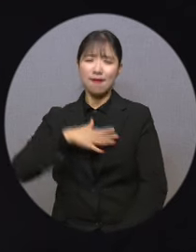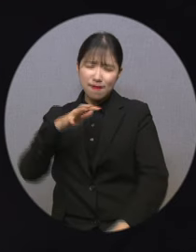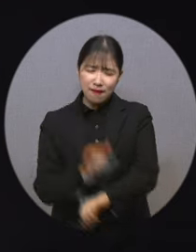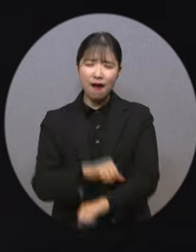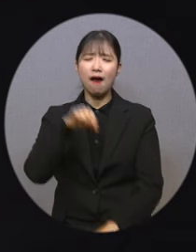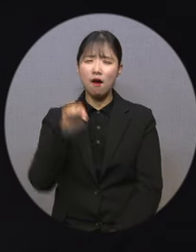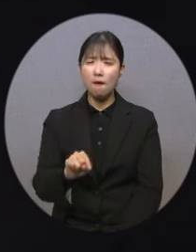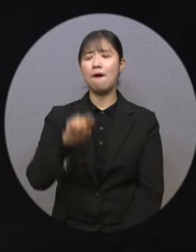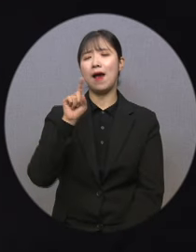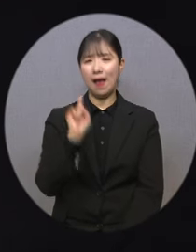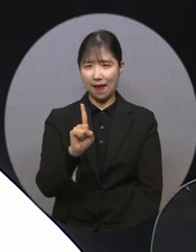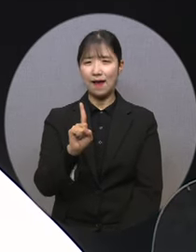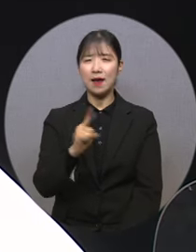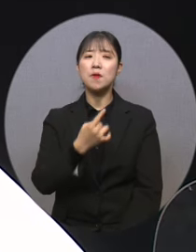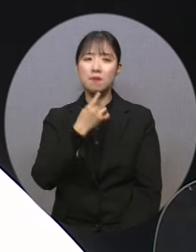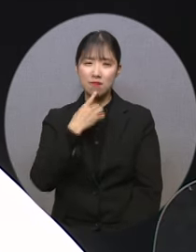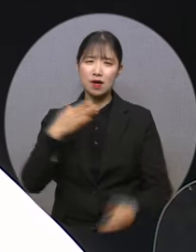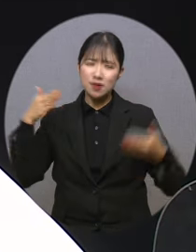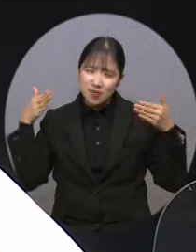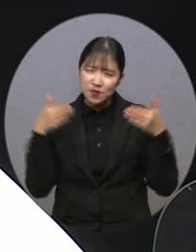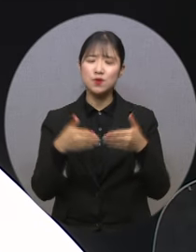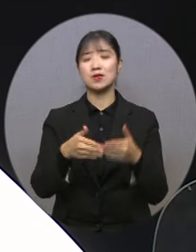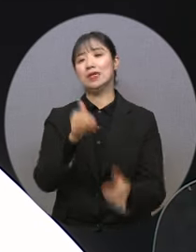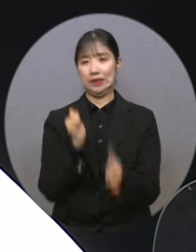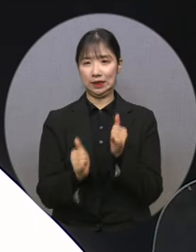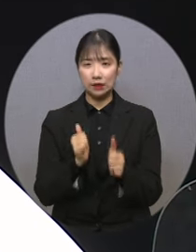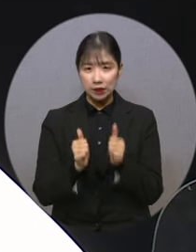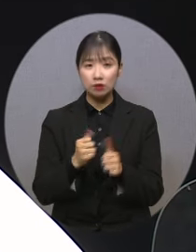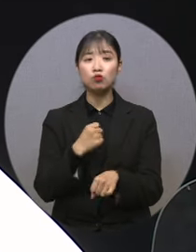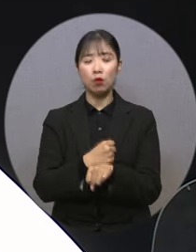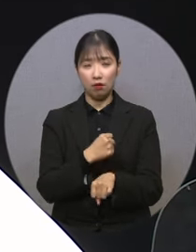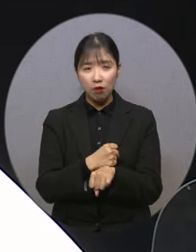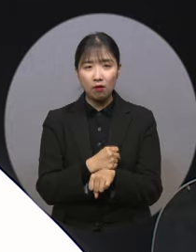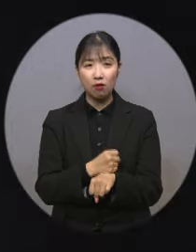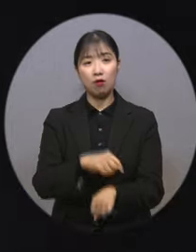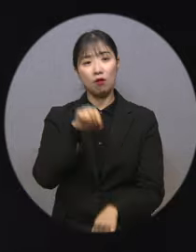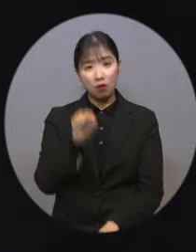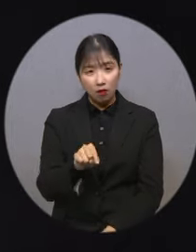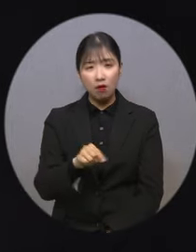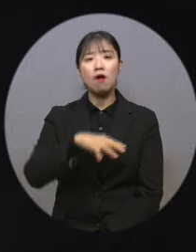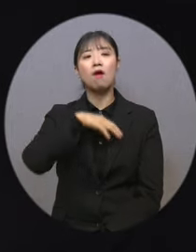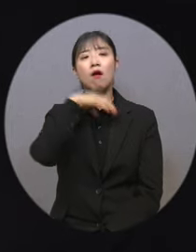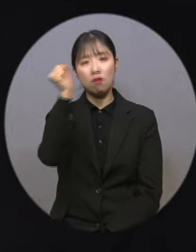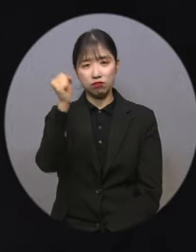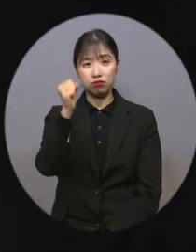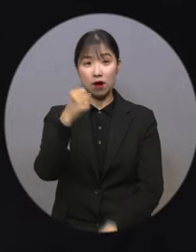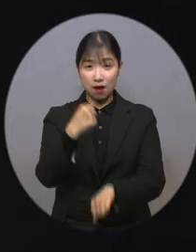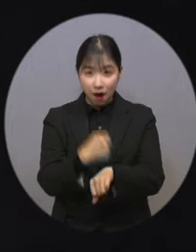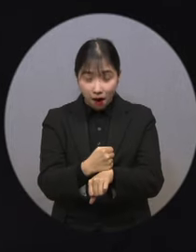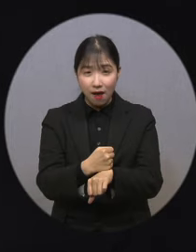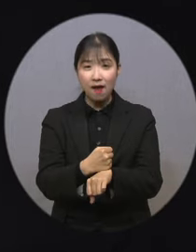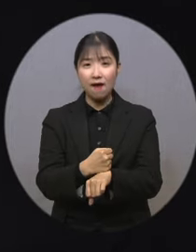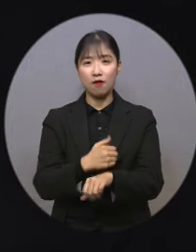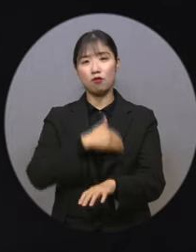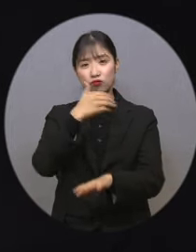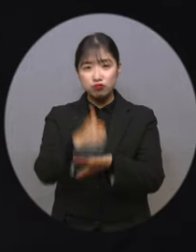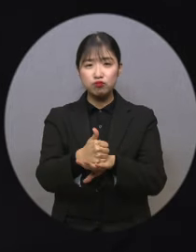증 고등학교 때부터 시험 씨는 모의고사 르쳐 가지고 거기서 이제 당선자가 그저